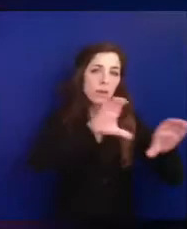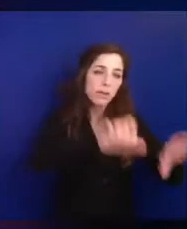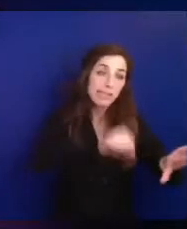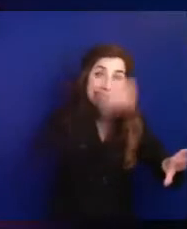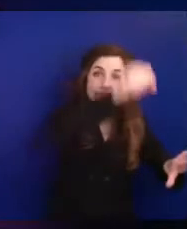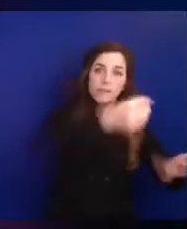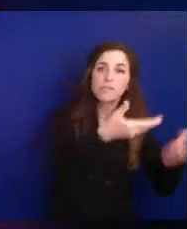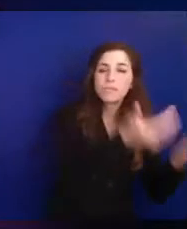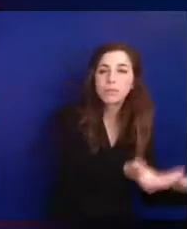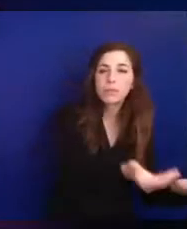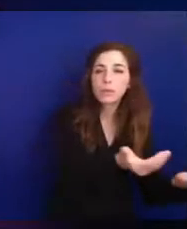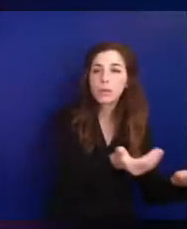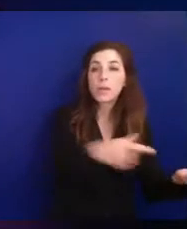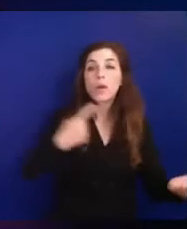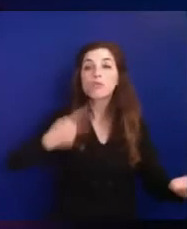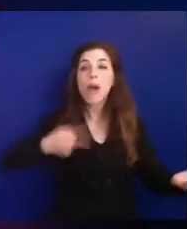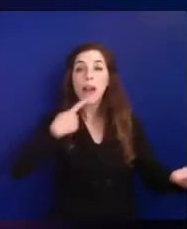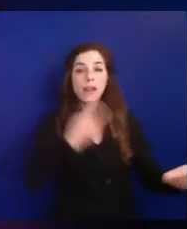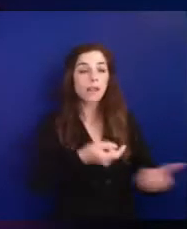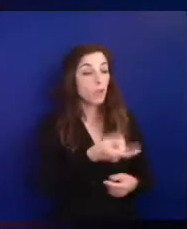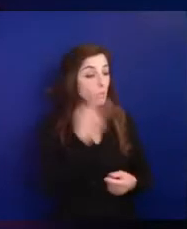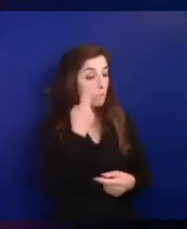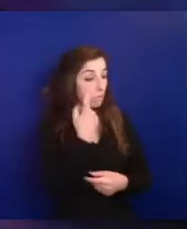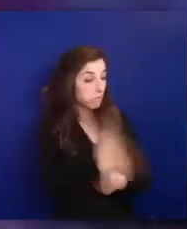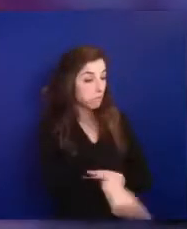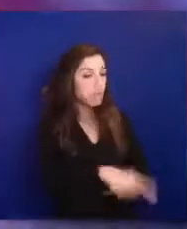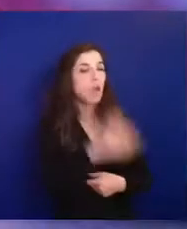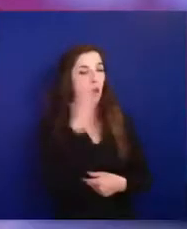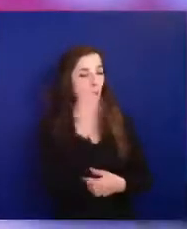silenzio e qui ci stanno due morte